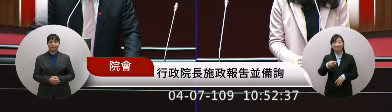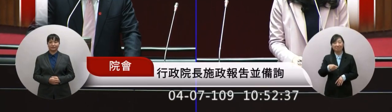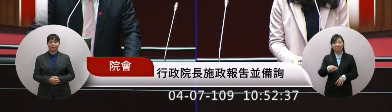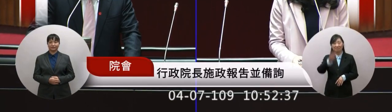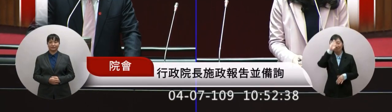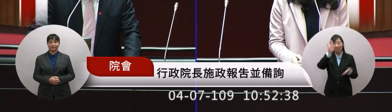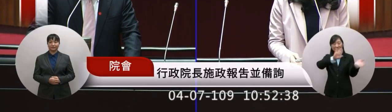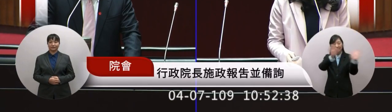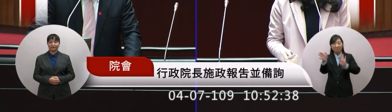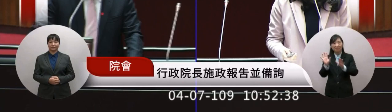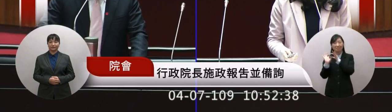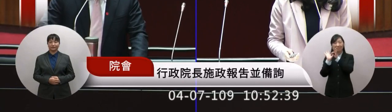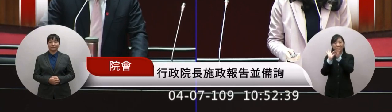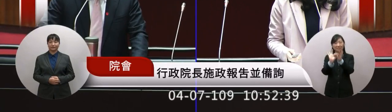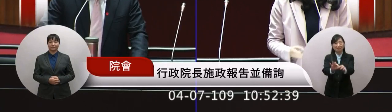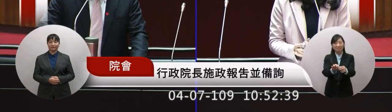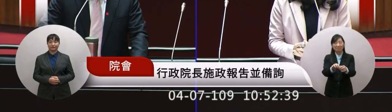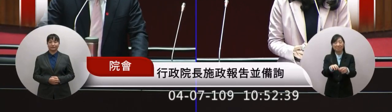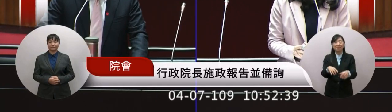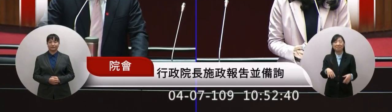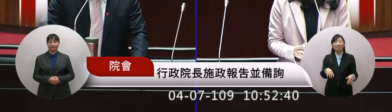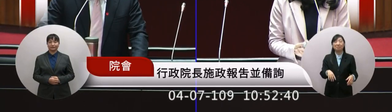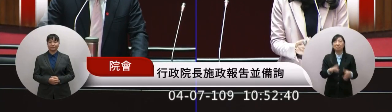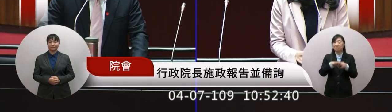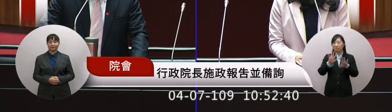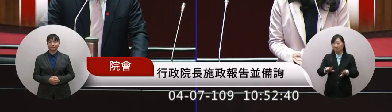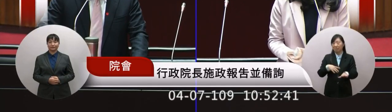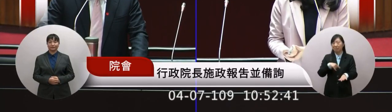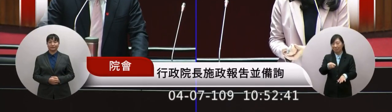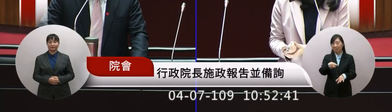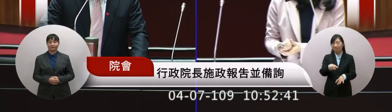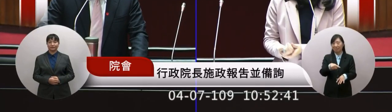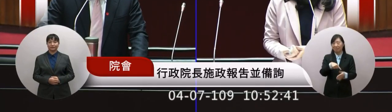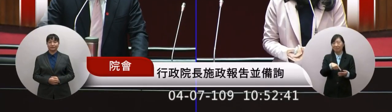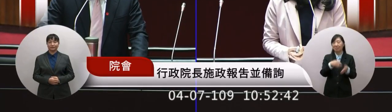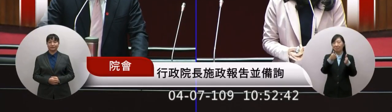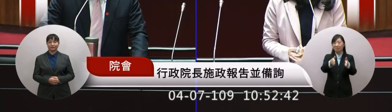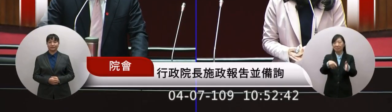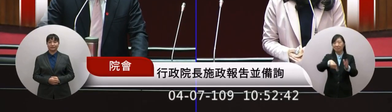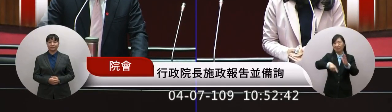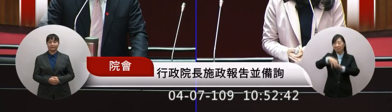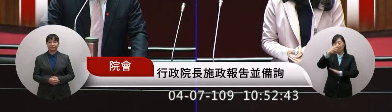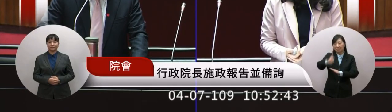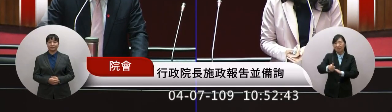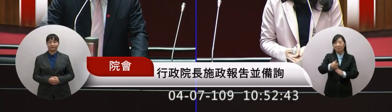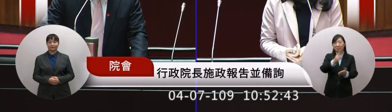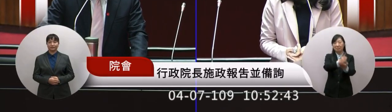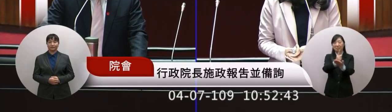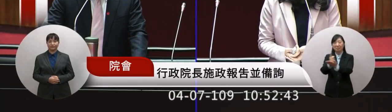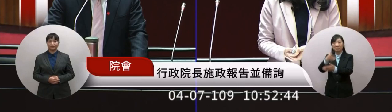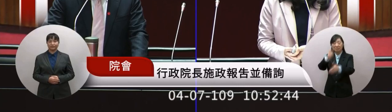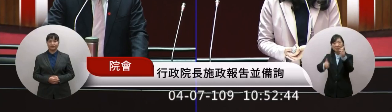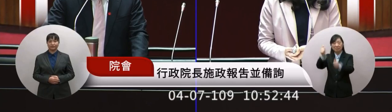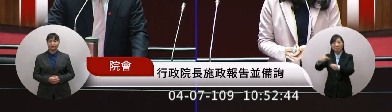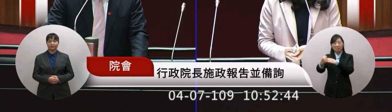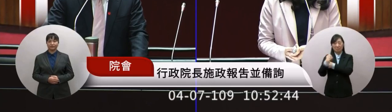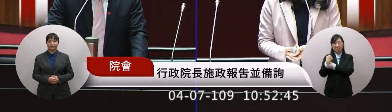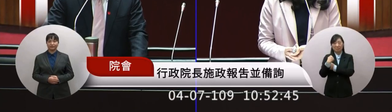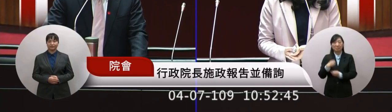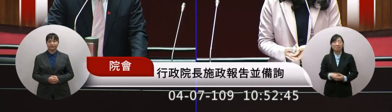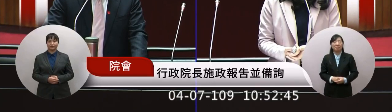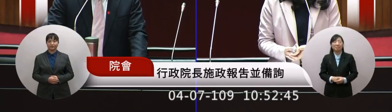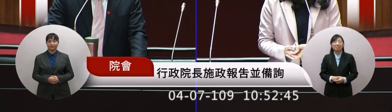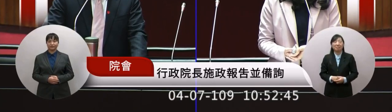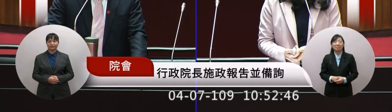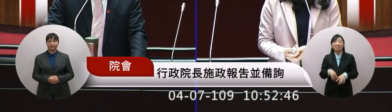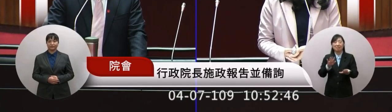个疫情其实持续的在延烧。那本席在这边先肯定苏院长还有各个行政院的各部会的首长们的努力。好，那尤其说